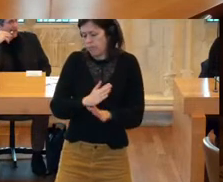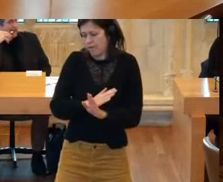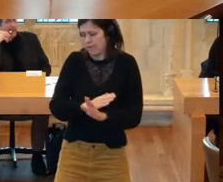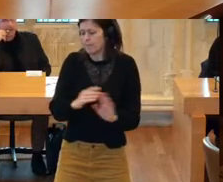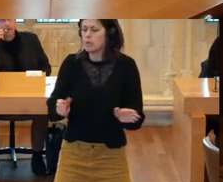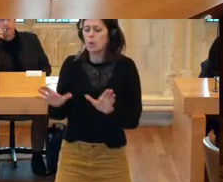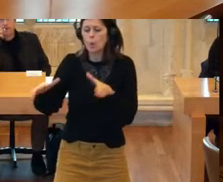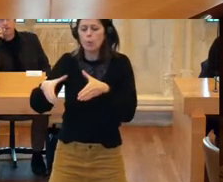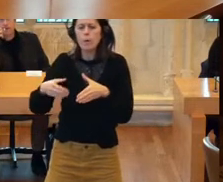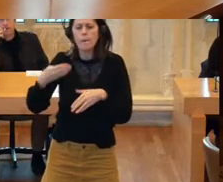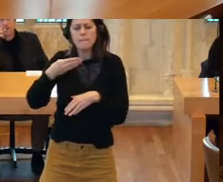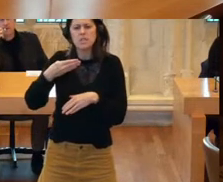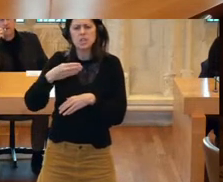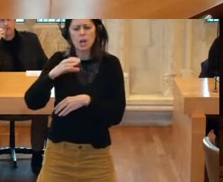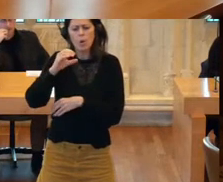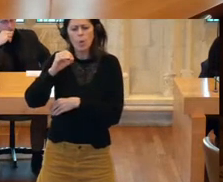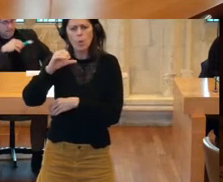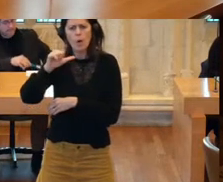Michel Ohayon